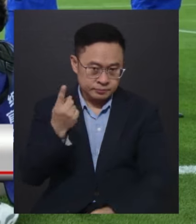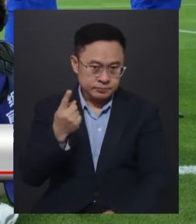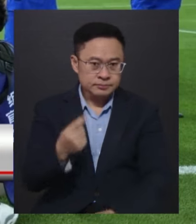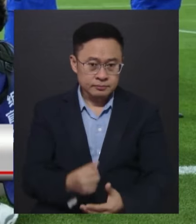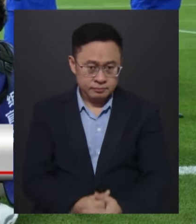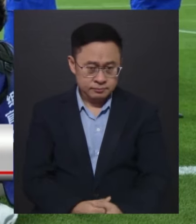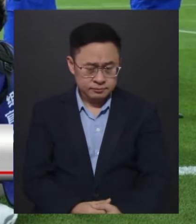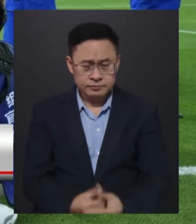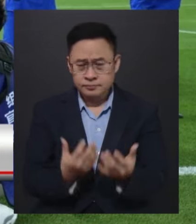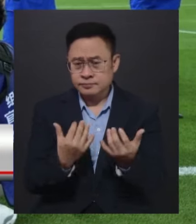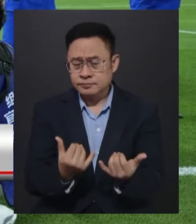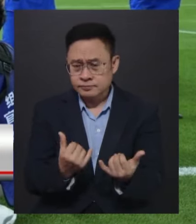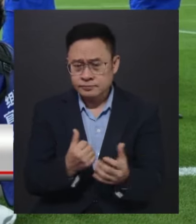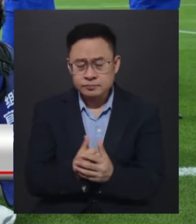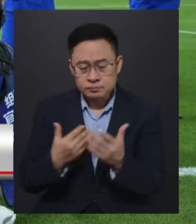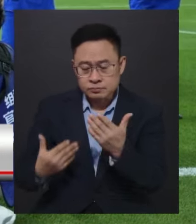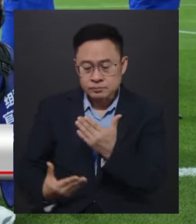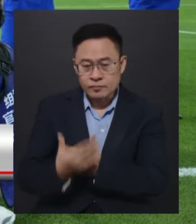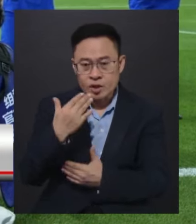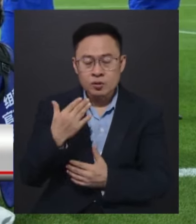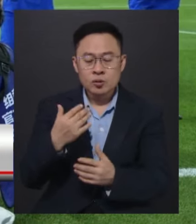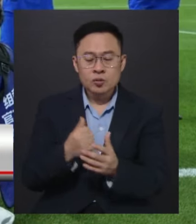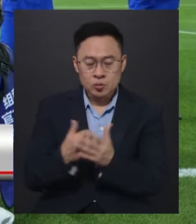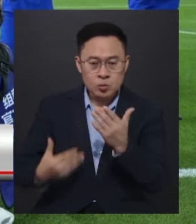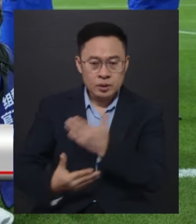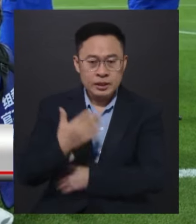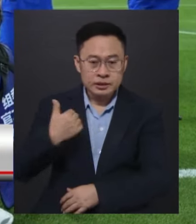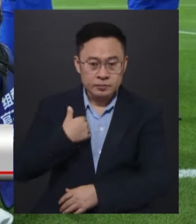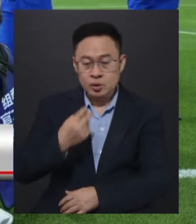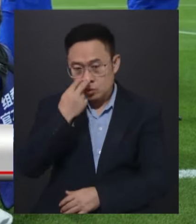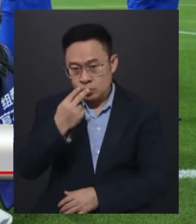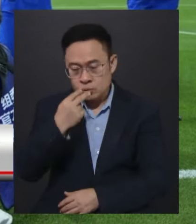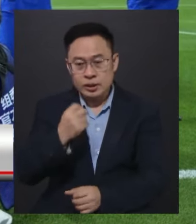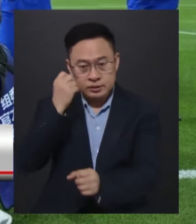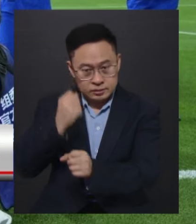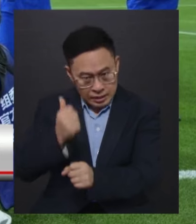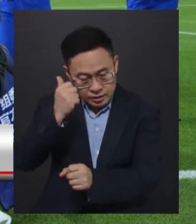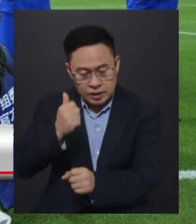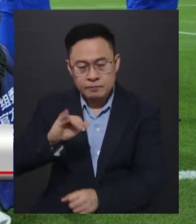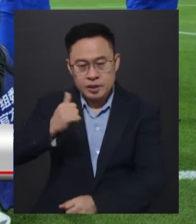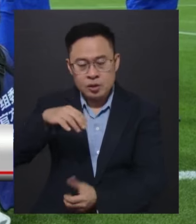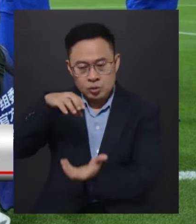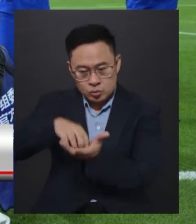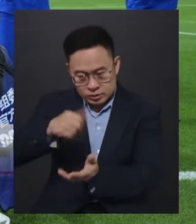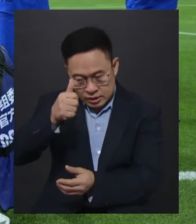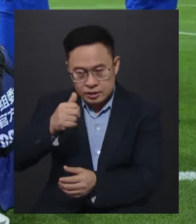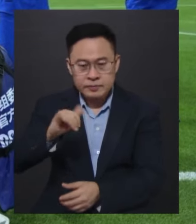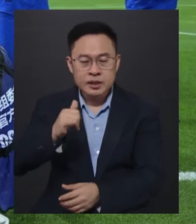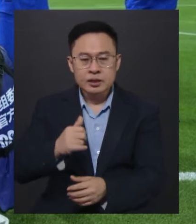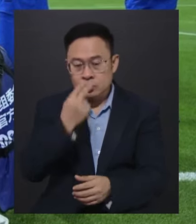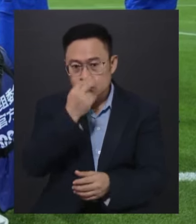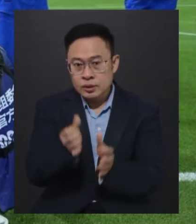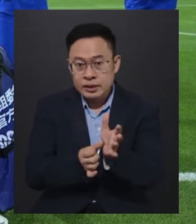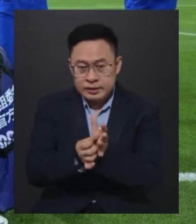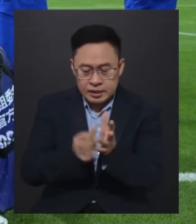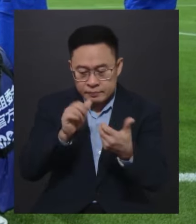ยังไม่ได้ทำให้ทุกอย่างปิดโอกาสนะคะหลายทฤษฎีที่เราจะต้องทำให้ได้ก็หวังว่าเรื่องของการแก้ไข